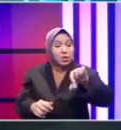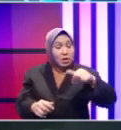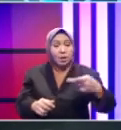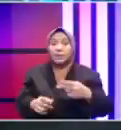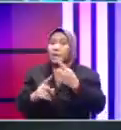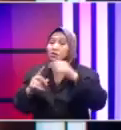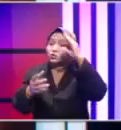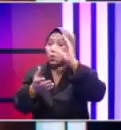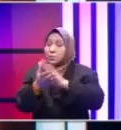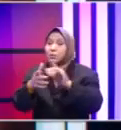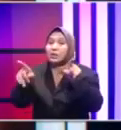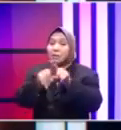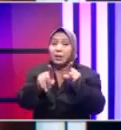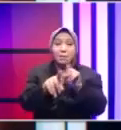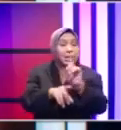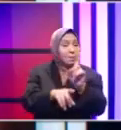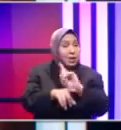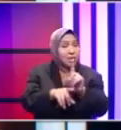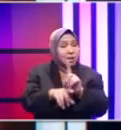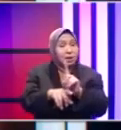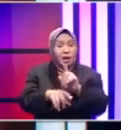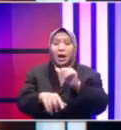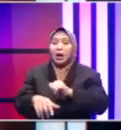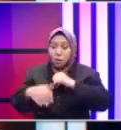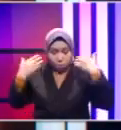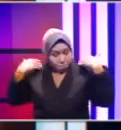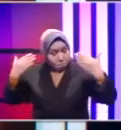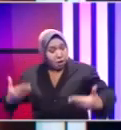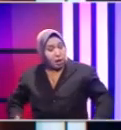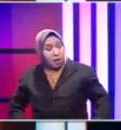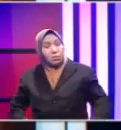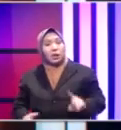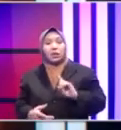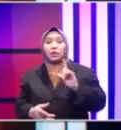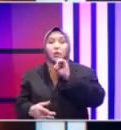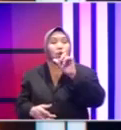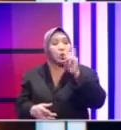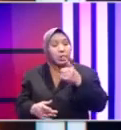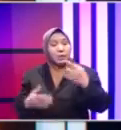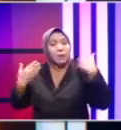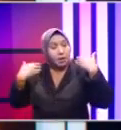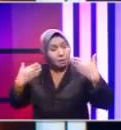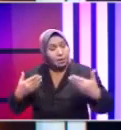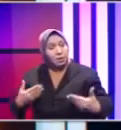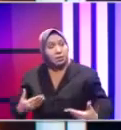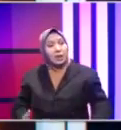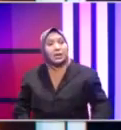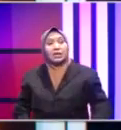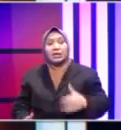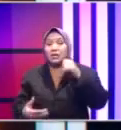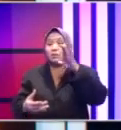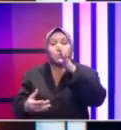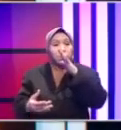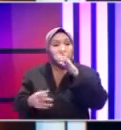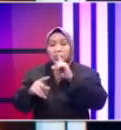ah menyamakan mane mane anggota badan Oke ah bukan sekadar anggota battani anggota-anggota badan